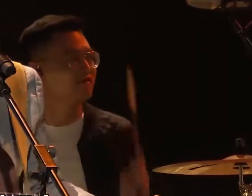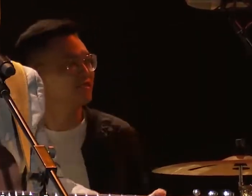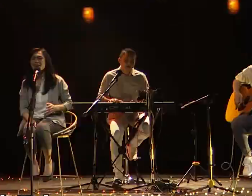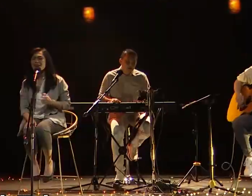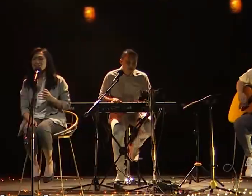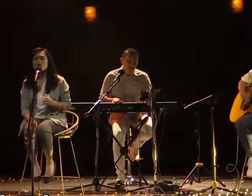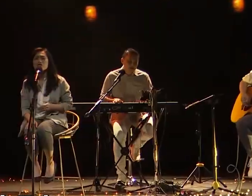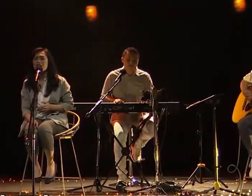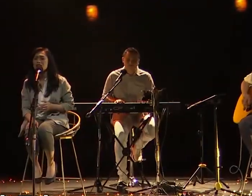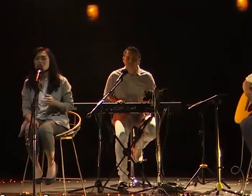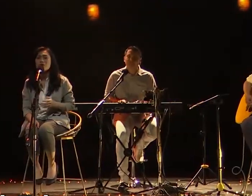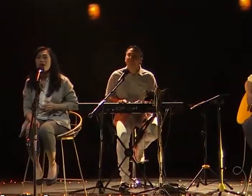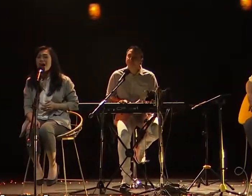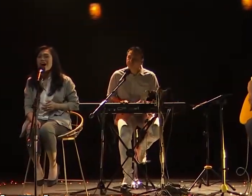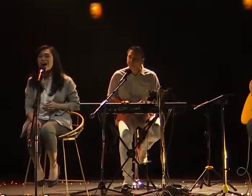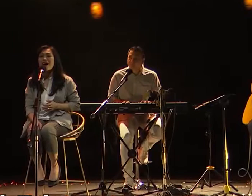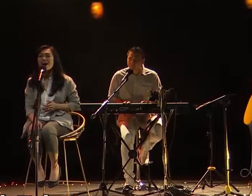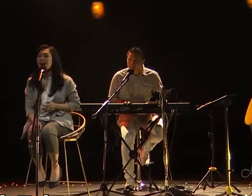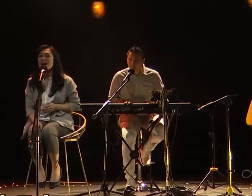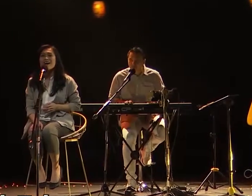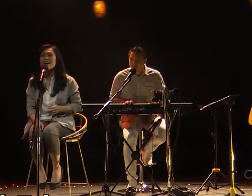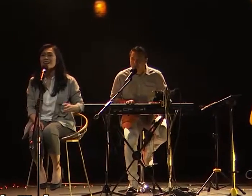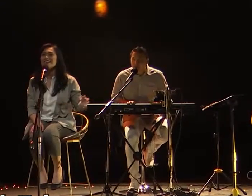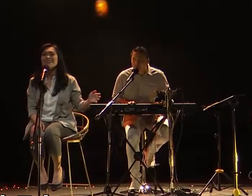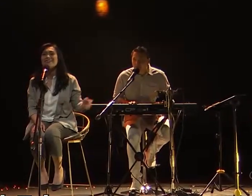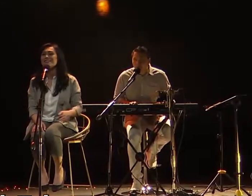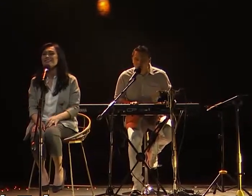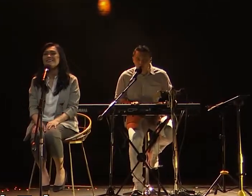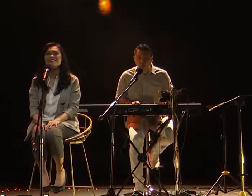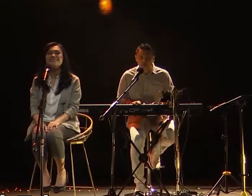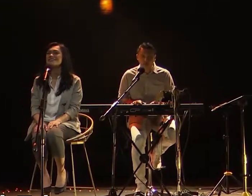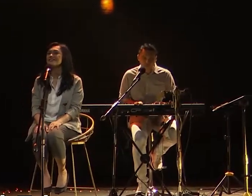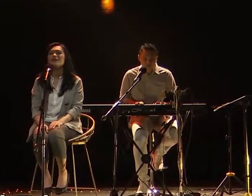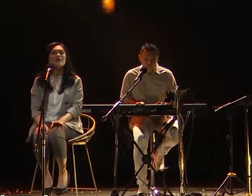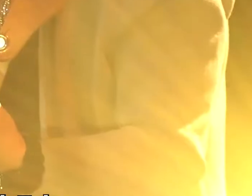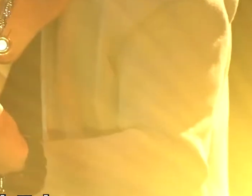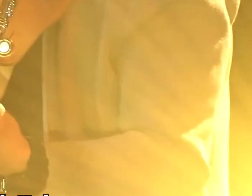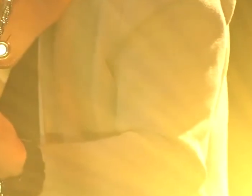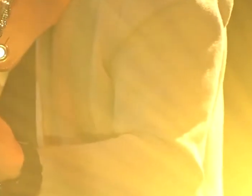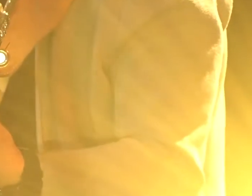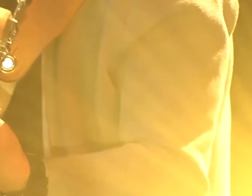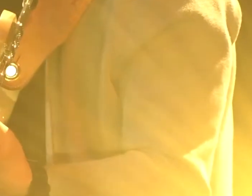Hey, hey Yesuslah Tuhan. Come on music.